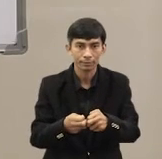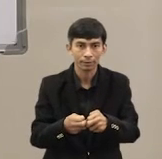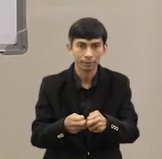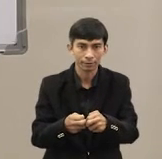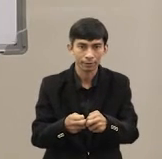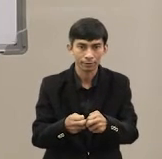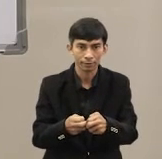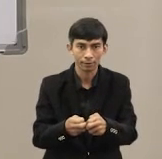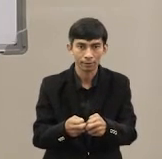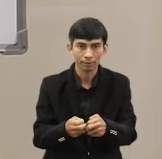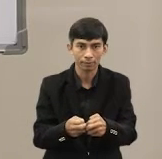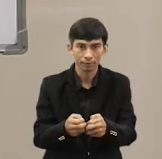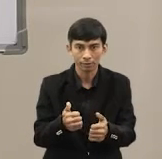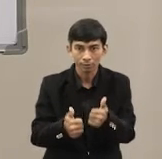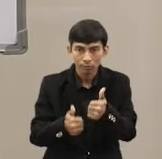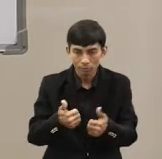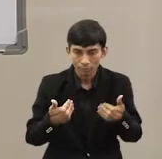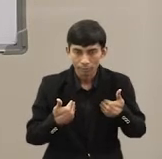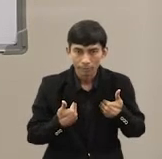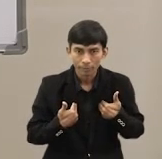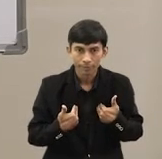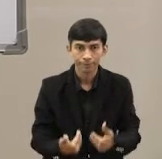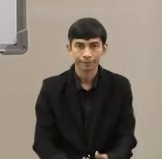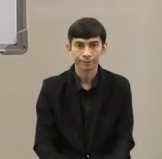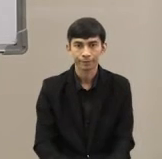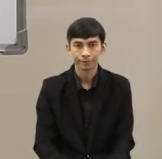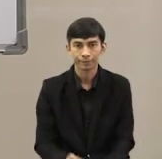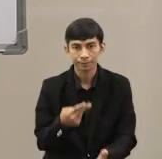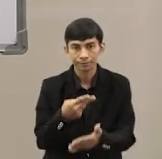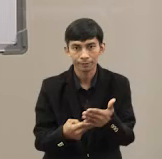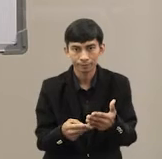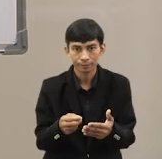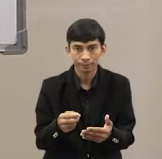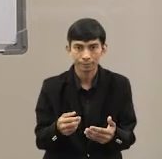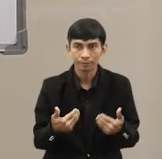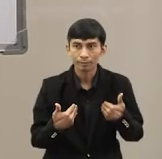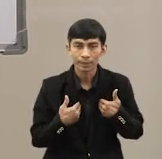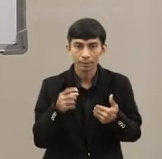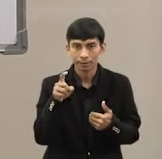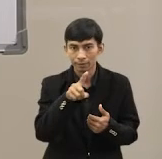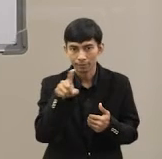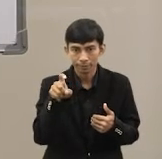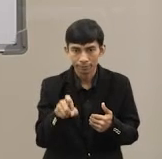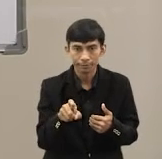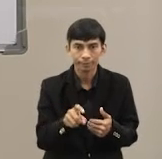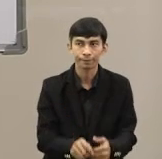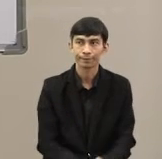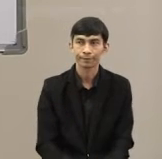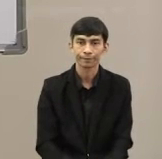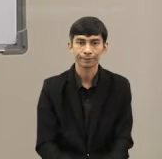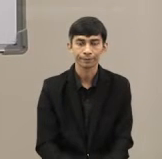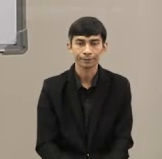con chà cứ tay anh miến xăm nùa